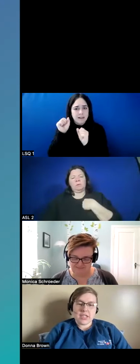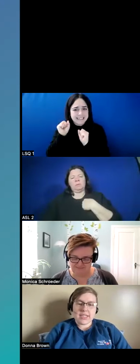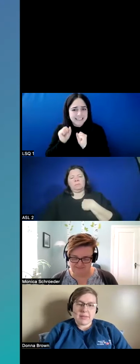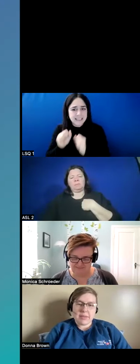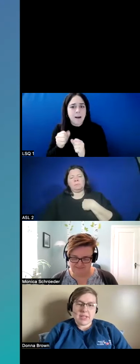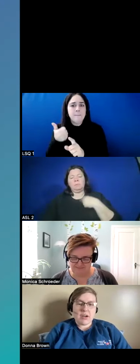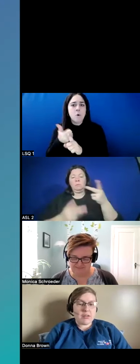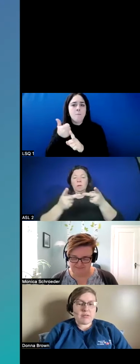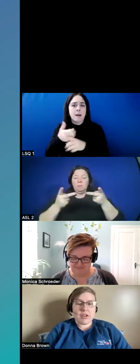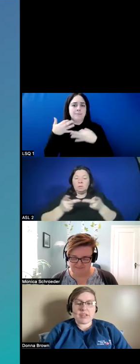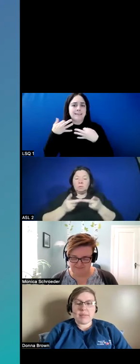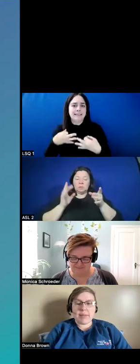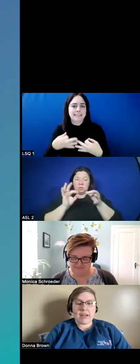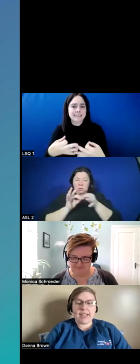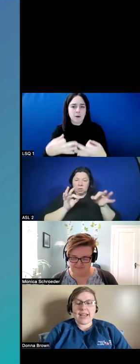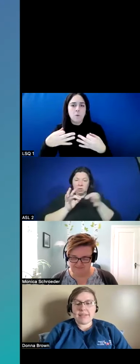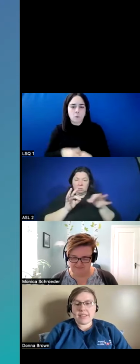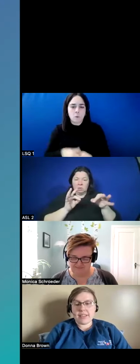important pour moi.